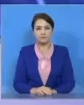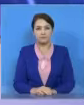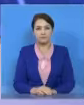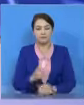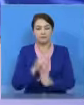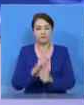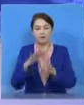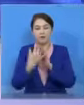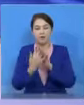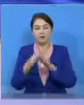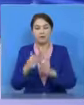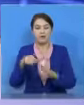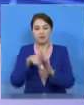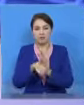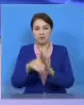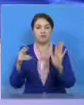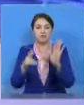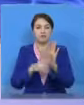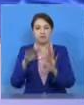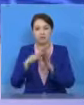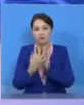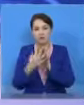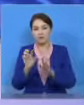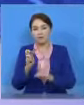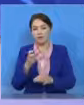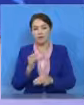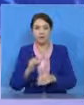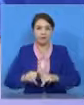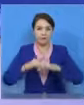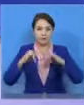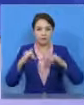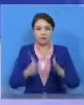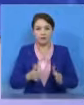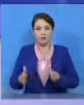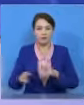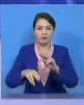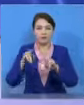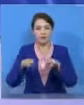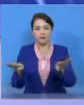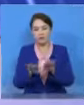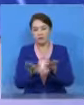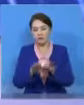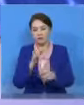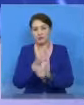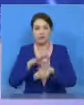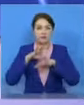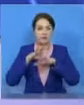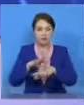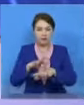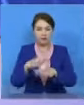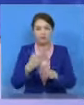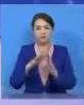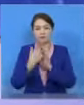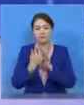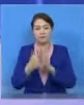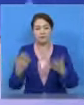Абаттанған ауыл жобасына енген 8 ауылда әлеуметтік нысандарды жаңғырту, жол салу секілді жұмыс жүріп жатыр. Осылайша бұл